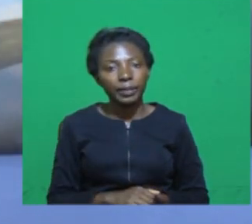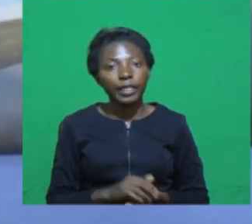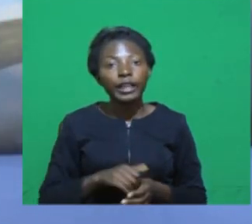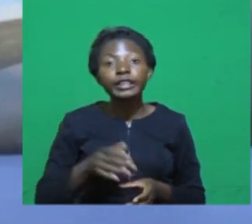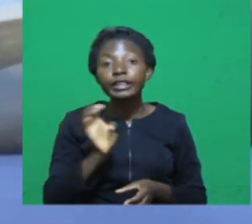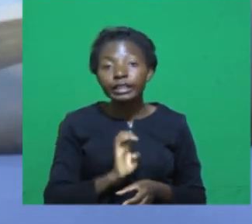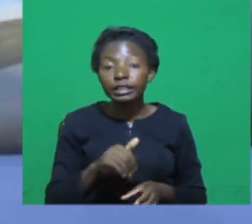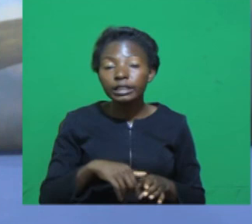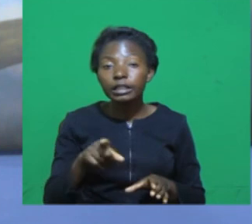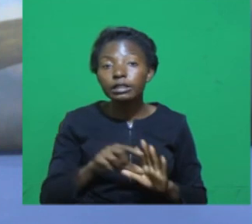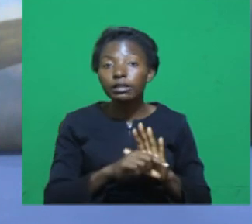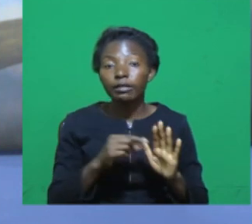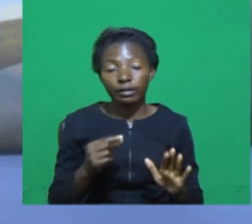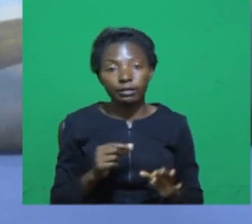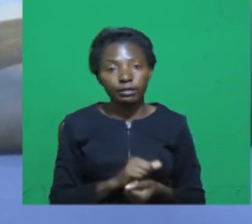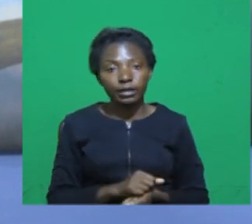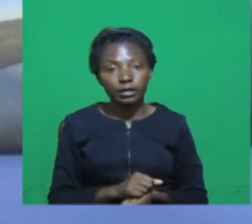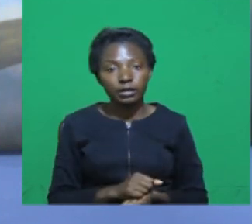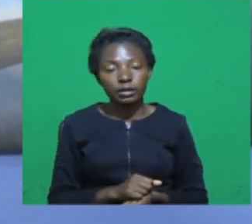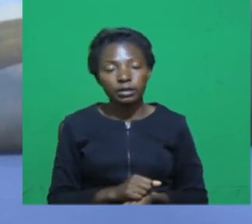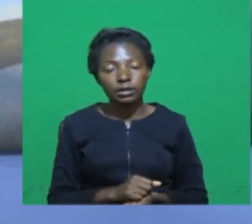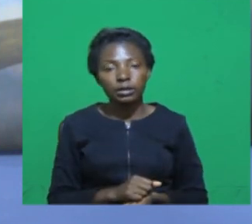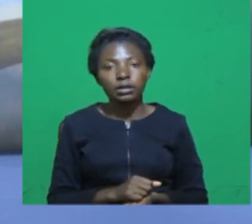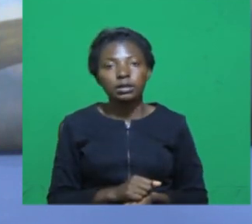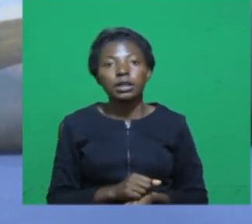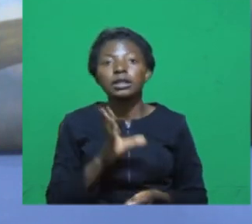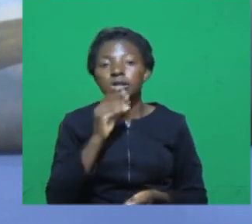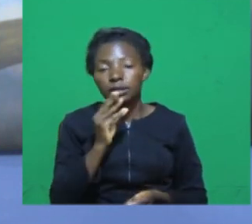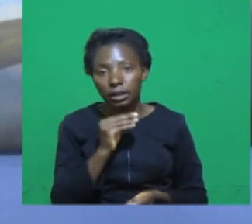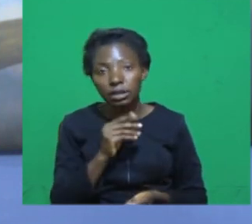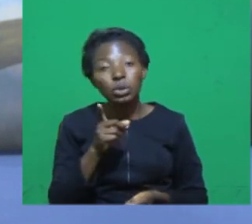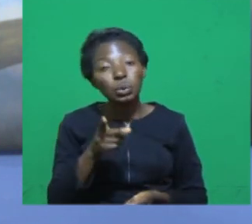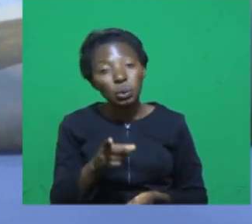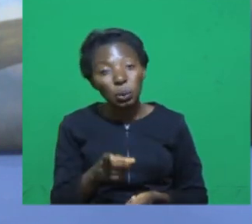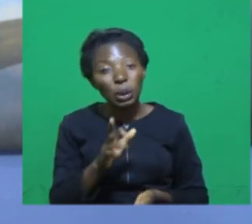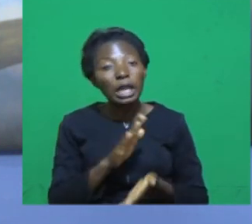Kachirungu kevhesi yaProverbs 6 verse 25 inenge ichiti don't